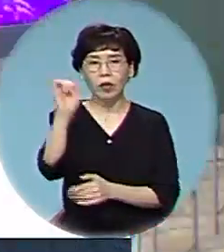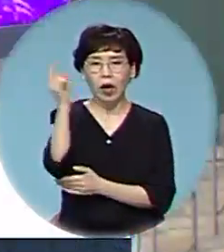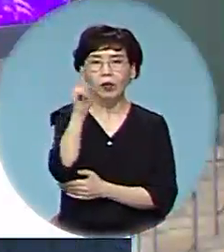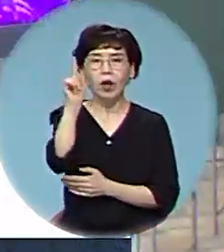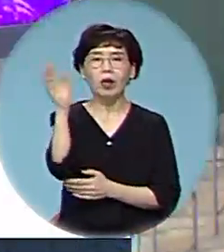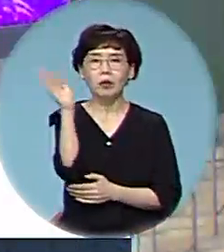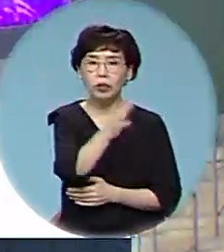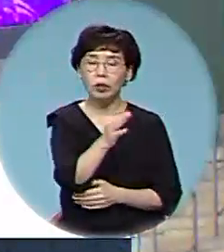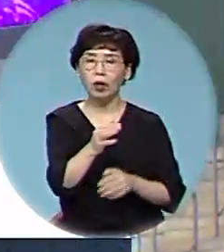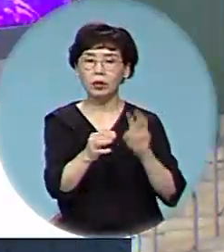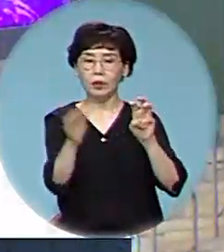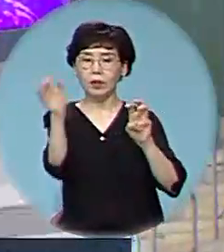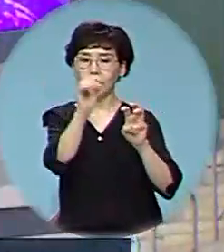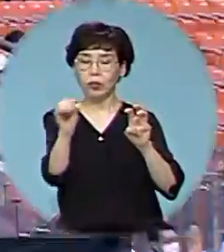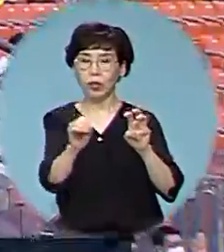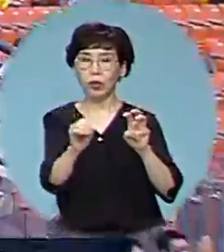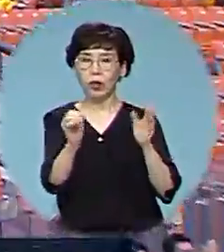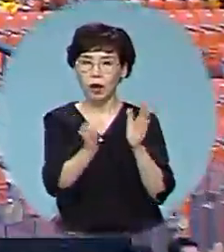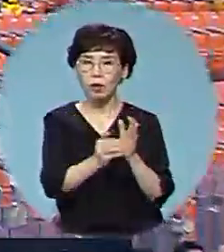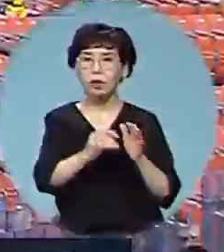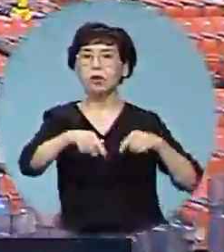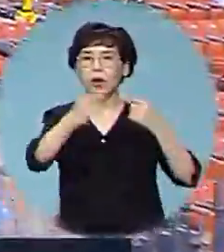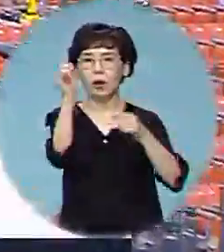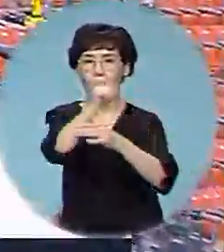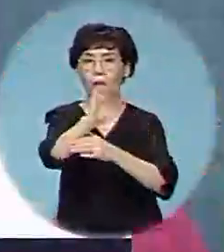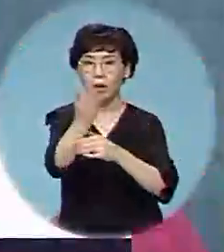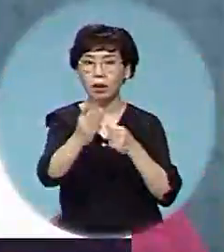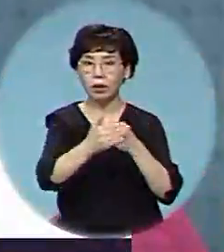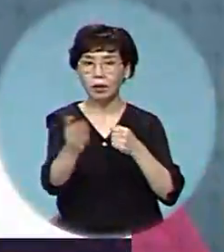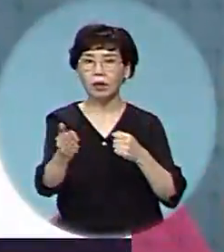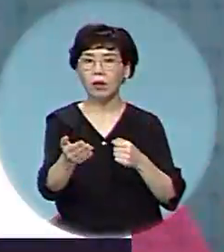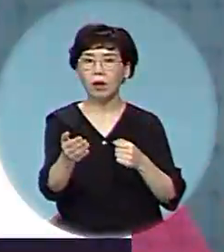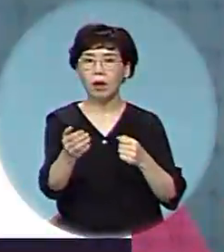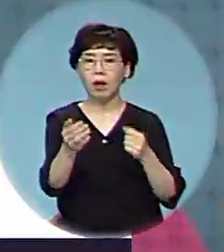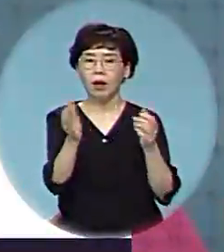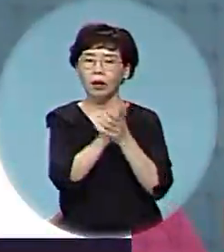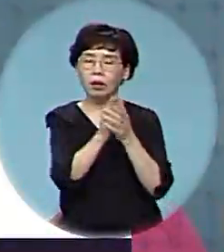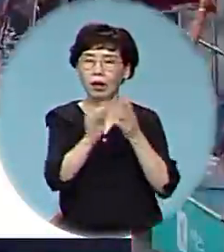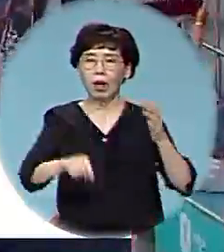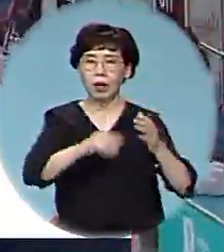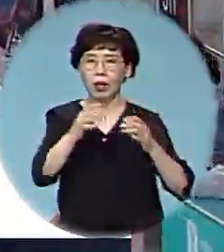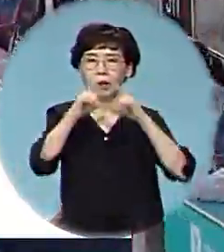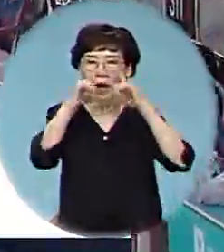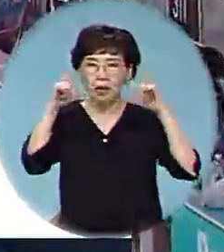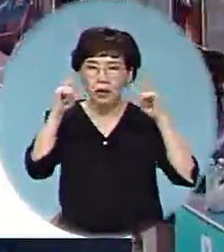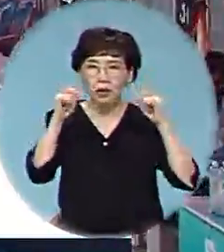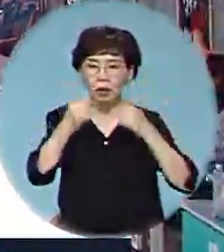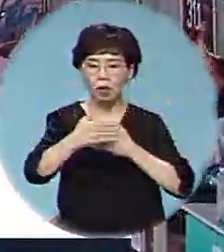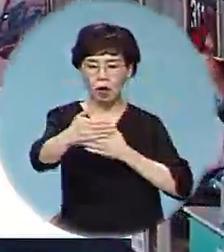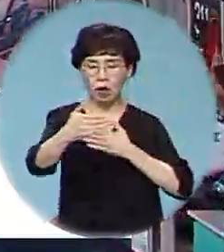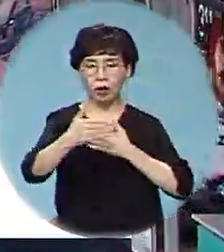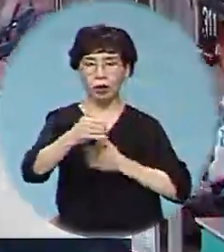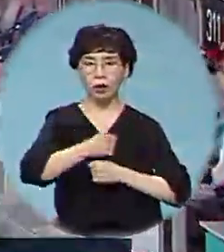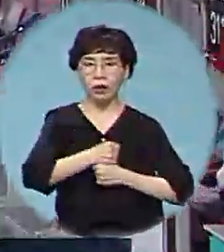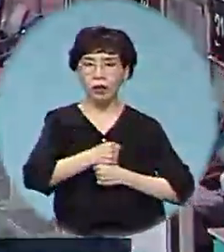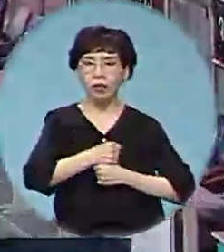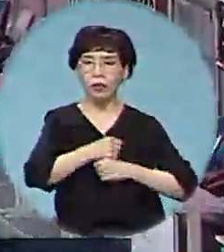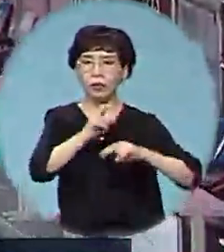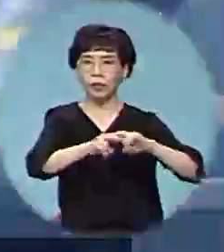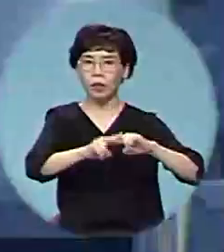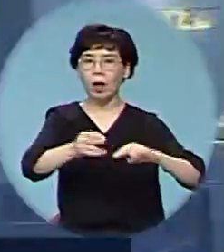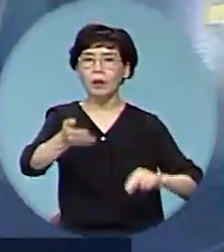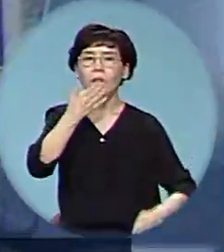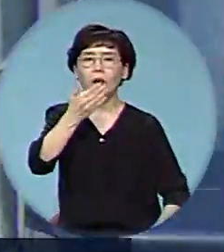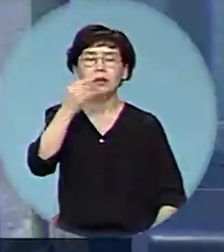30%까지 관중을 받을 수 있습니다. 경기장 안에서는 마스크 착용, 좌석 간 거리 두기 준수, 좌석에서